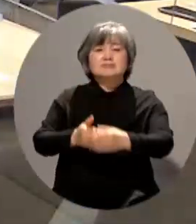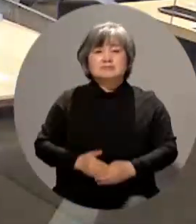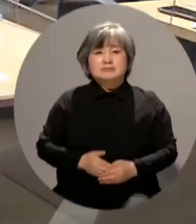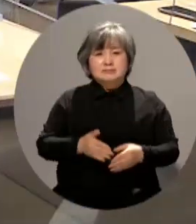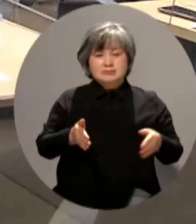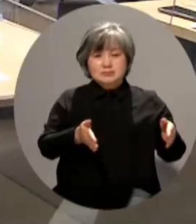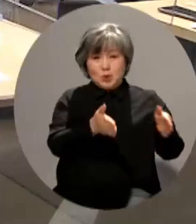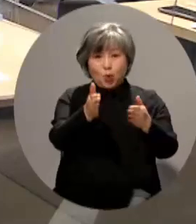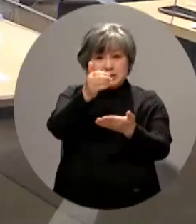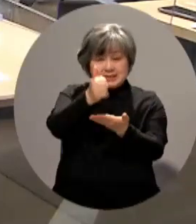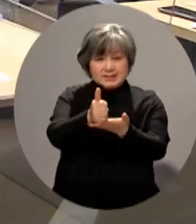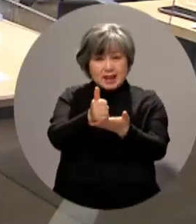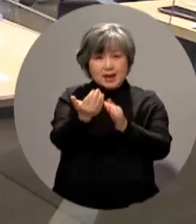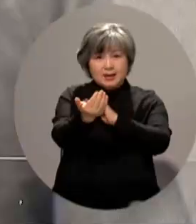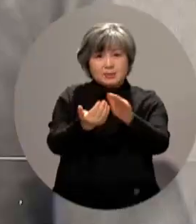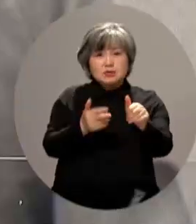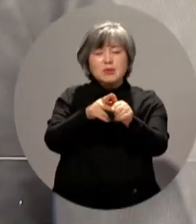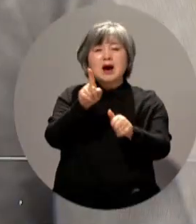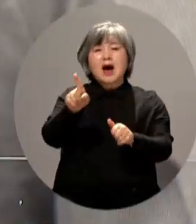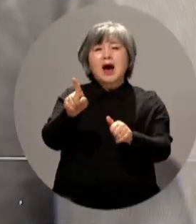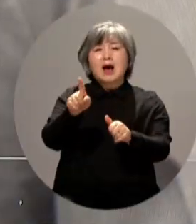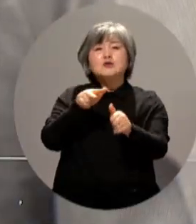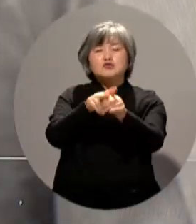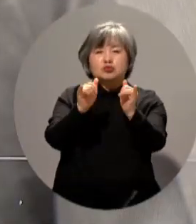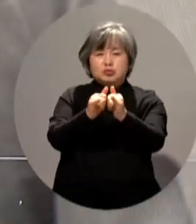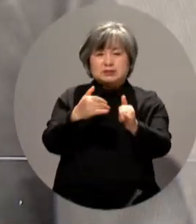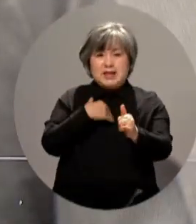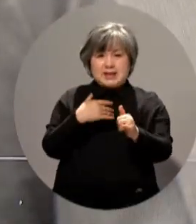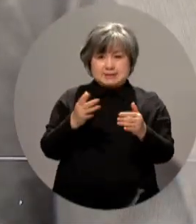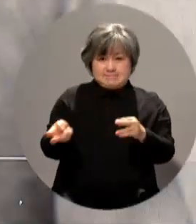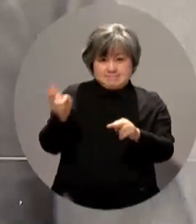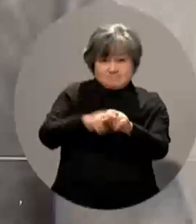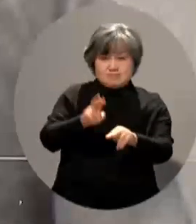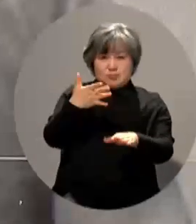도지사 예비 후보 중에선 한 후보만 임기 즉시